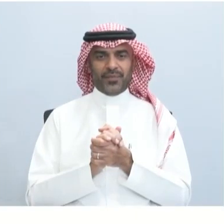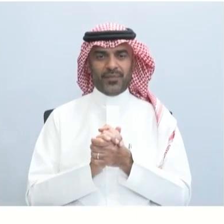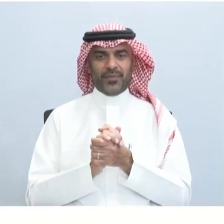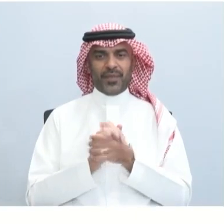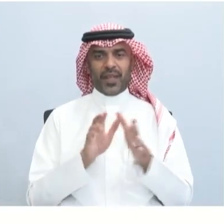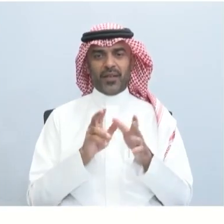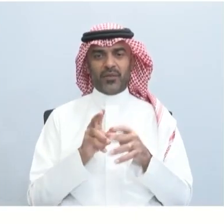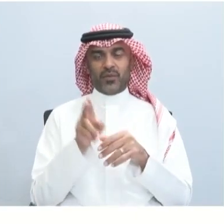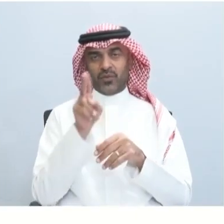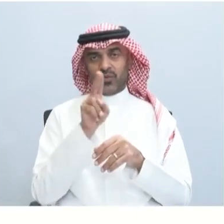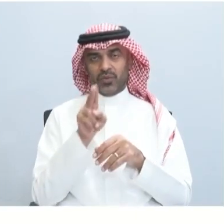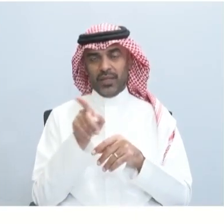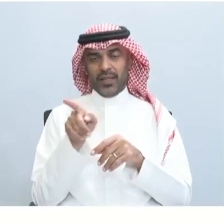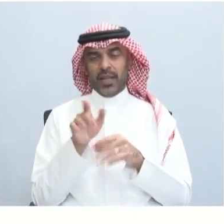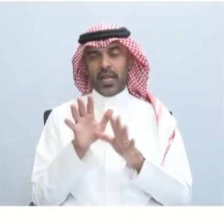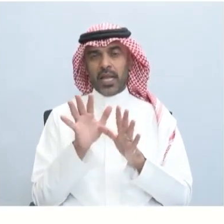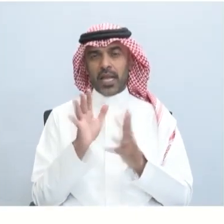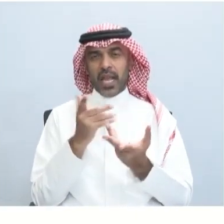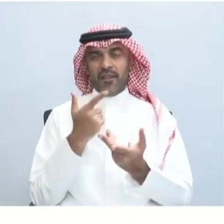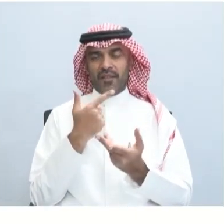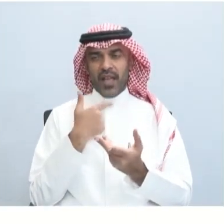كيف اصف الماده